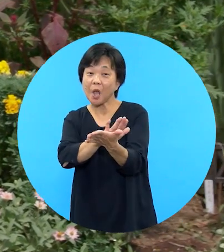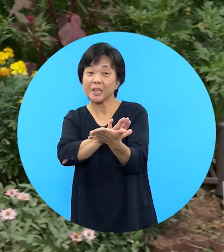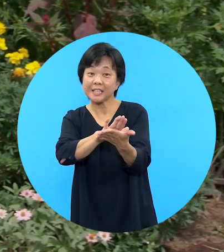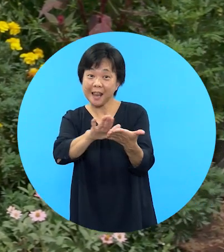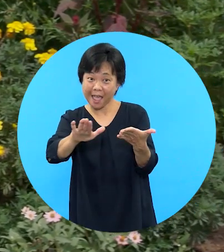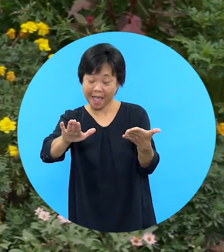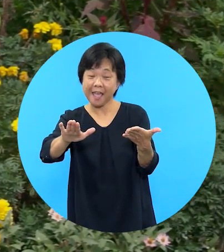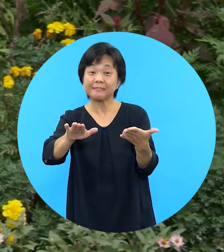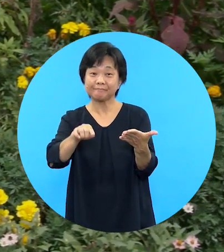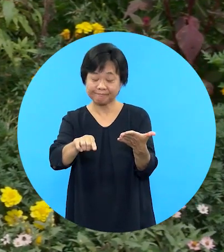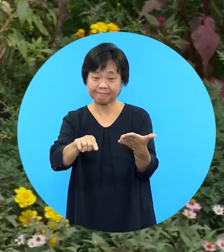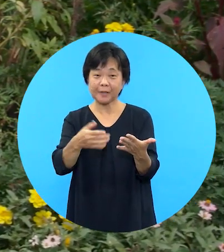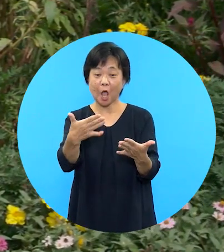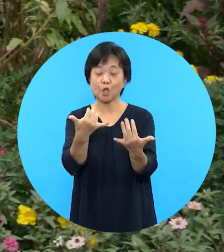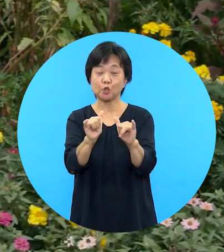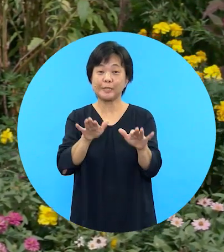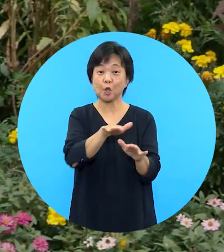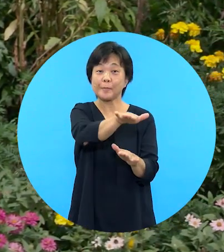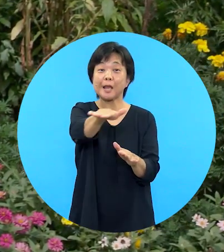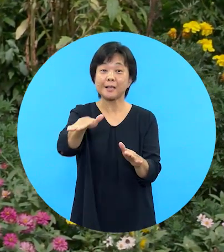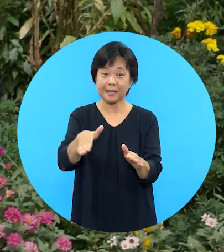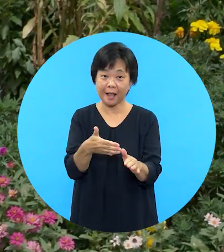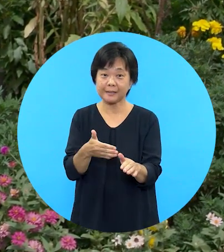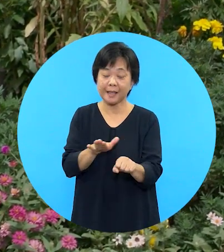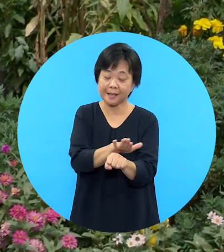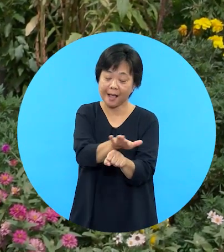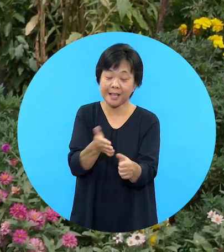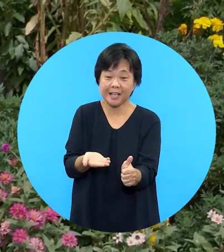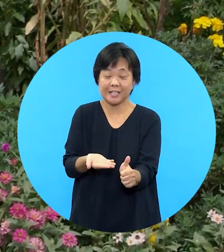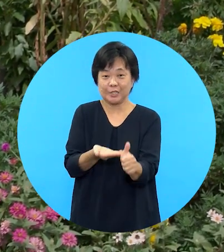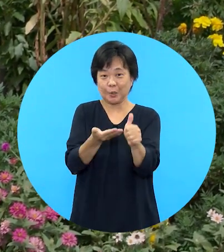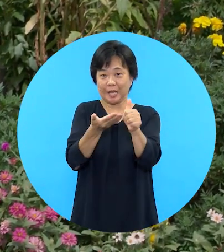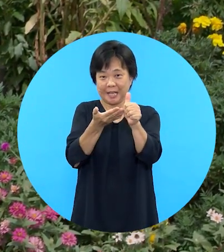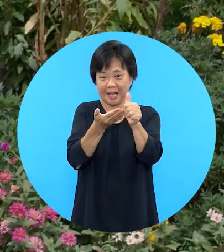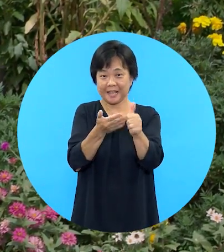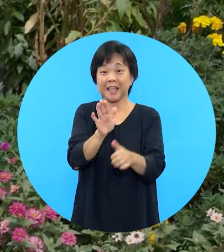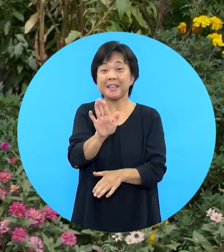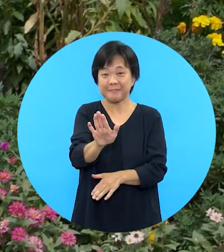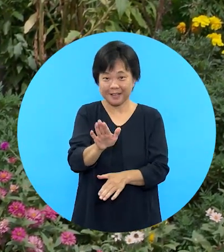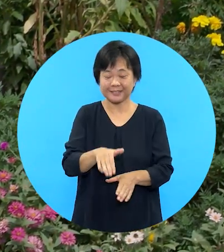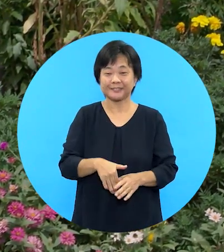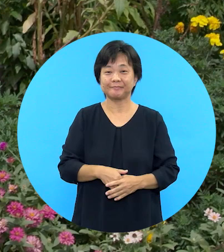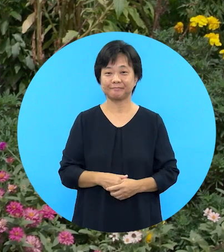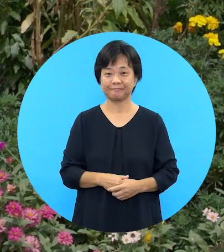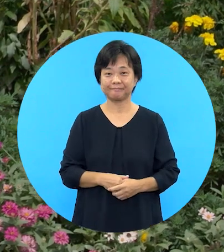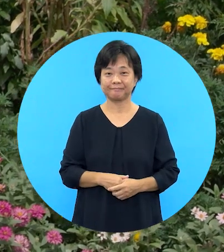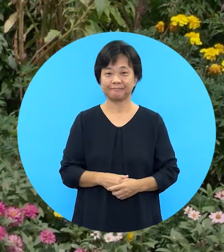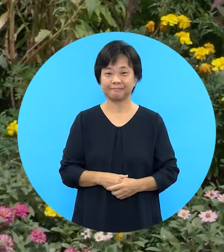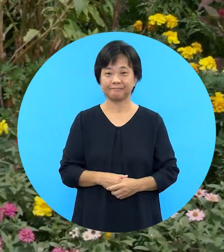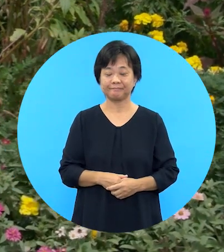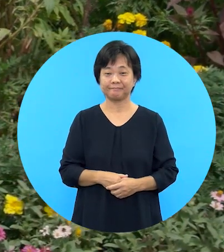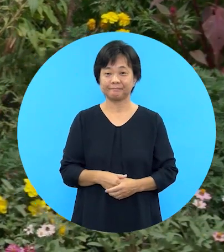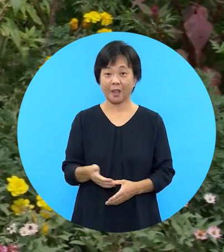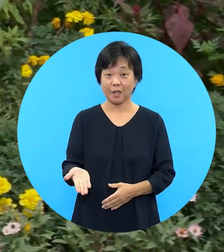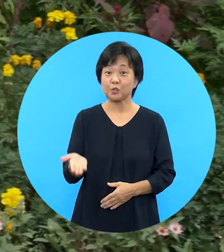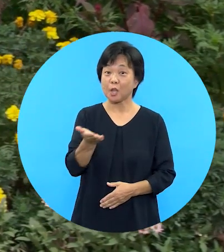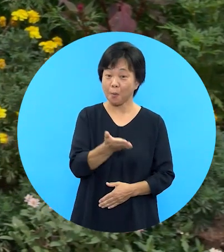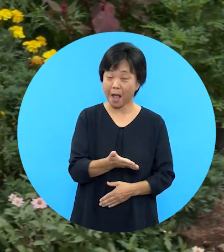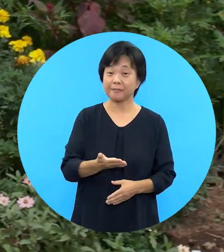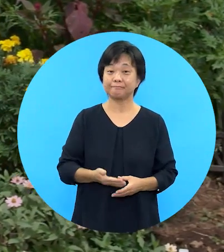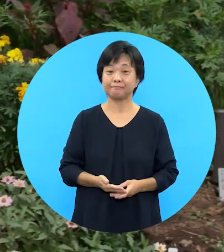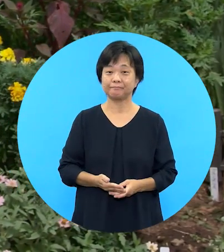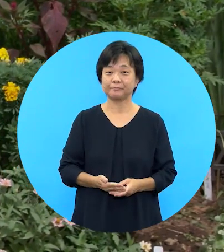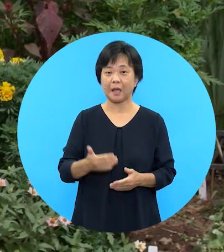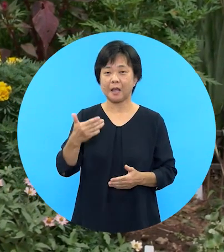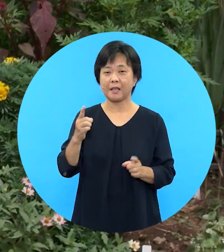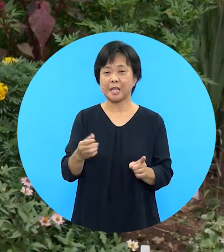この花壇の綺麗な花々は区民の皆さんの手で大事に育てられているんですね。さ